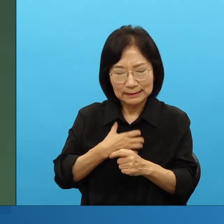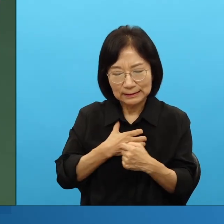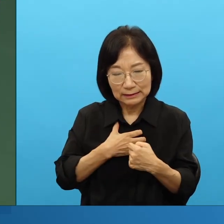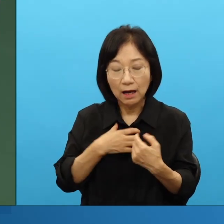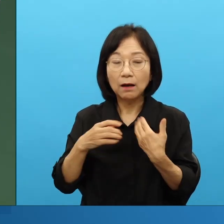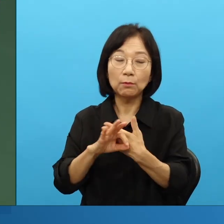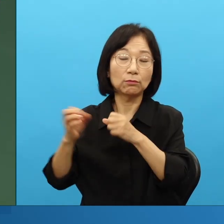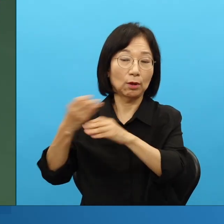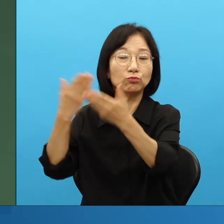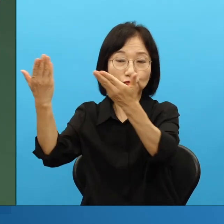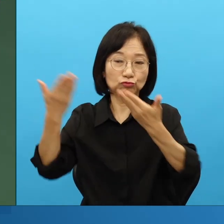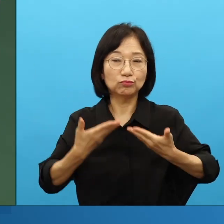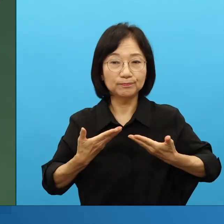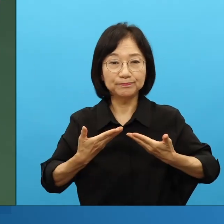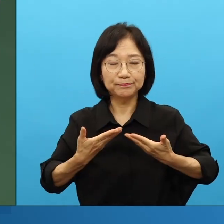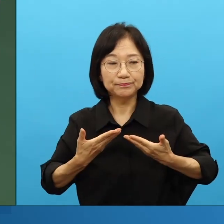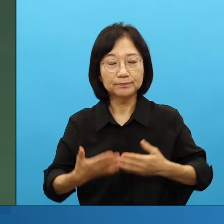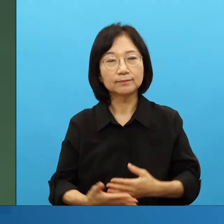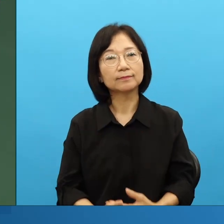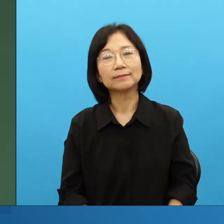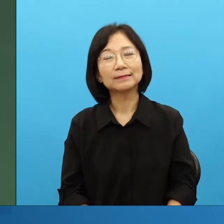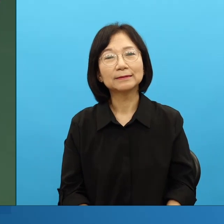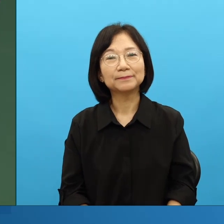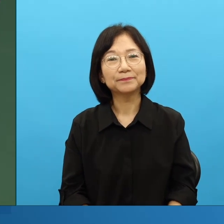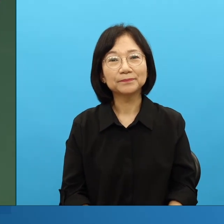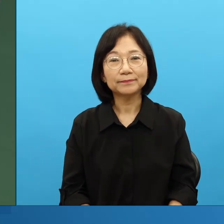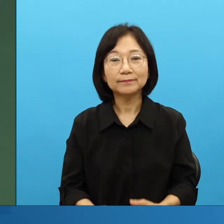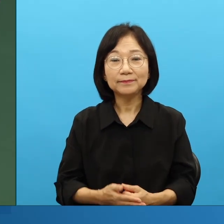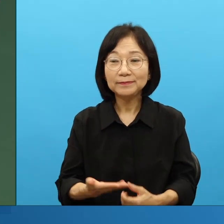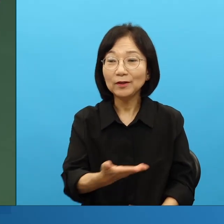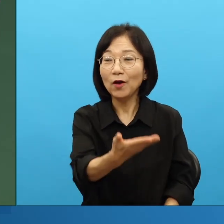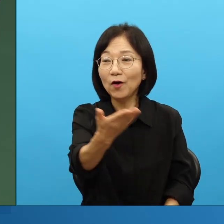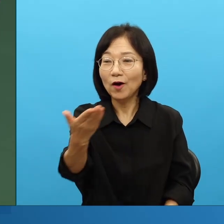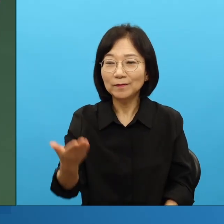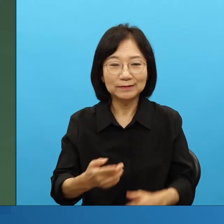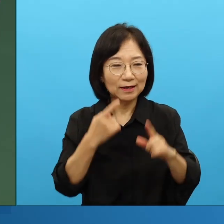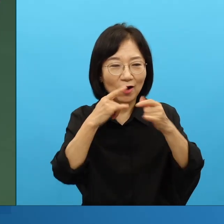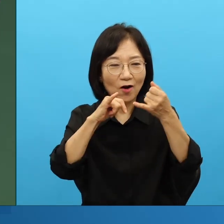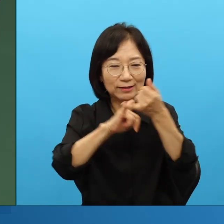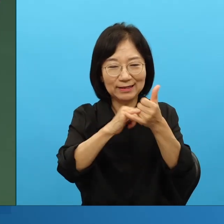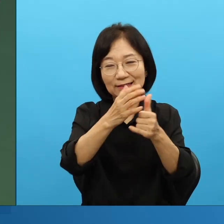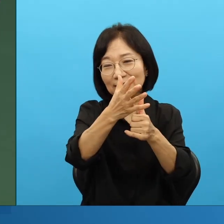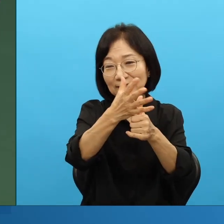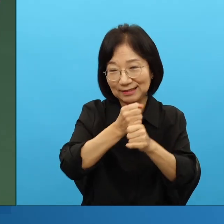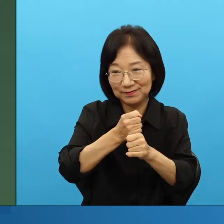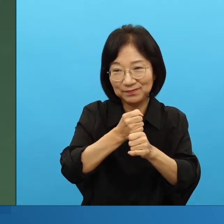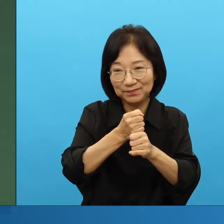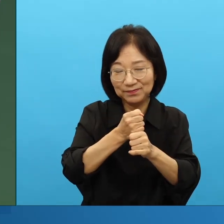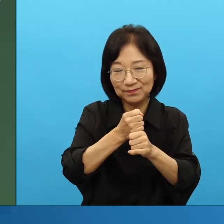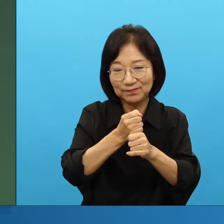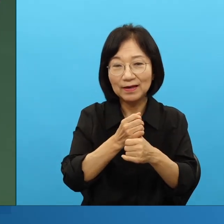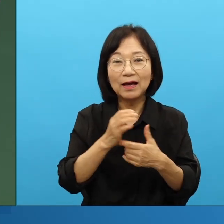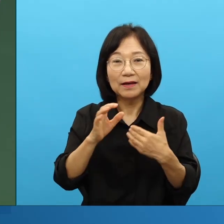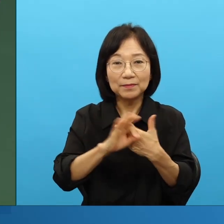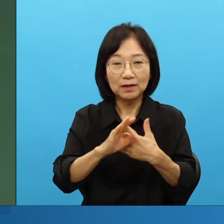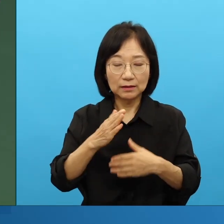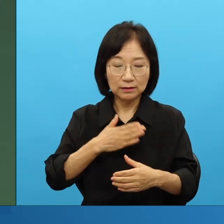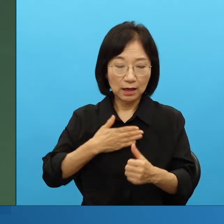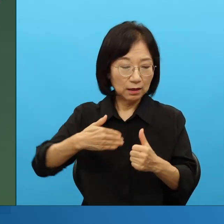但是我很容易的明白了如果有真正的苦恼的话神立即会给答案的 그래서 여러분이 정상적으로 이제 언약 잡으면 여러분 주위에 구원받을